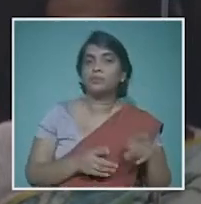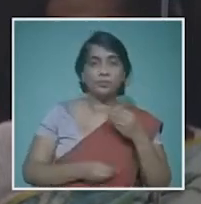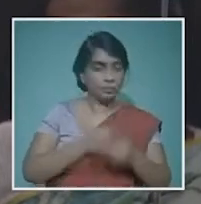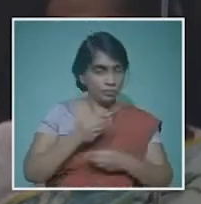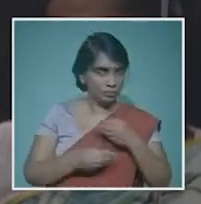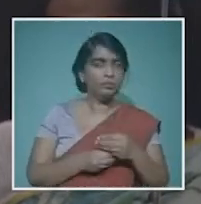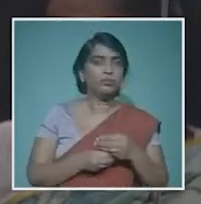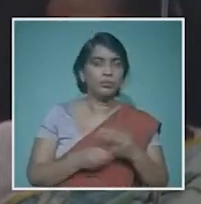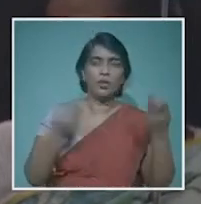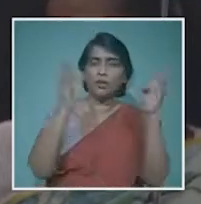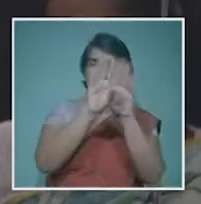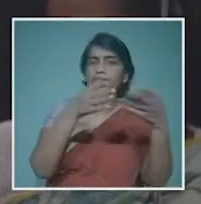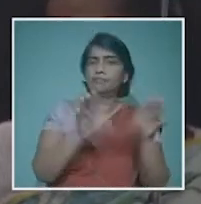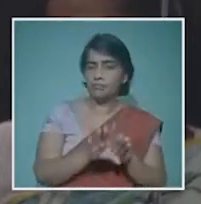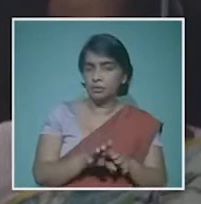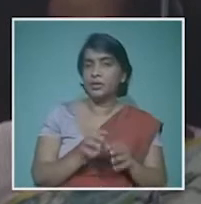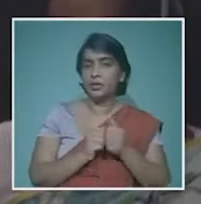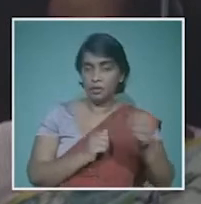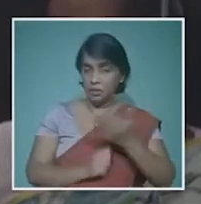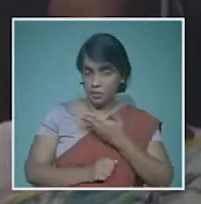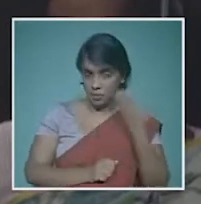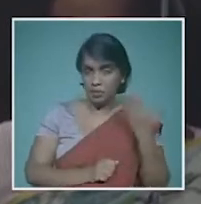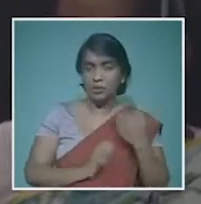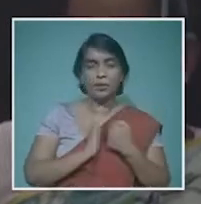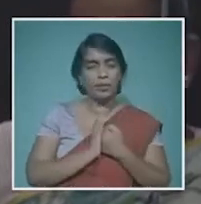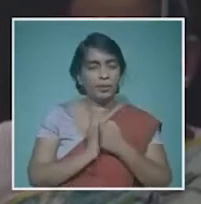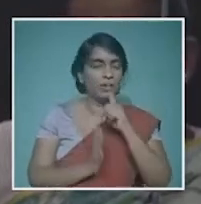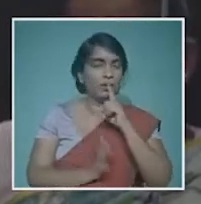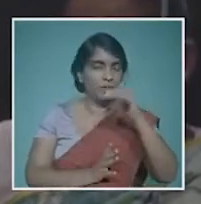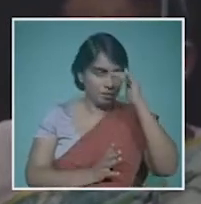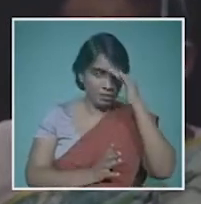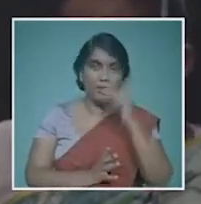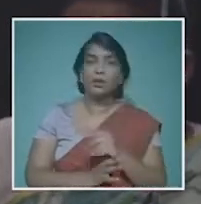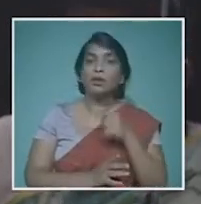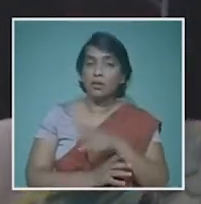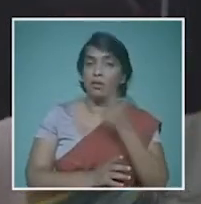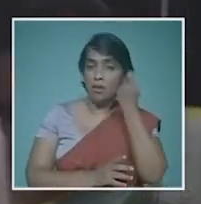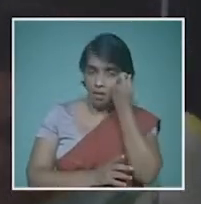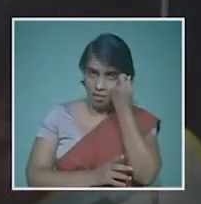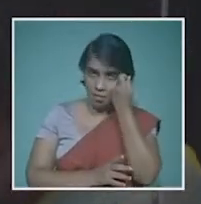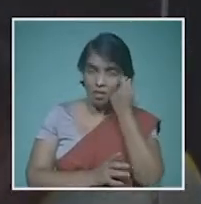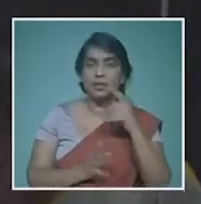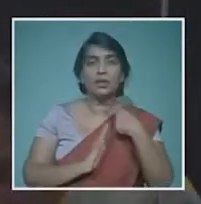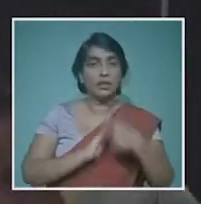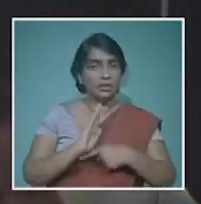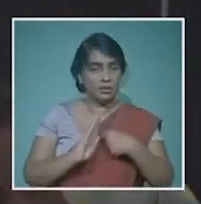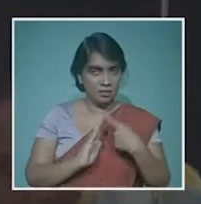ව්‍යාපාර වසා දමන තත්ත්වයට පත් විය හැක. ගරු කතානායකතුමනි, මේ යෝජනාව ශ්‍රී